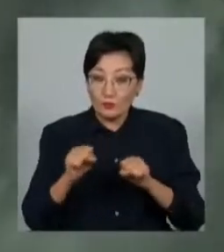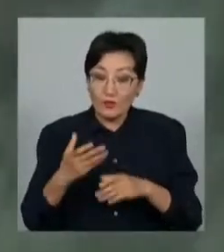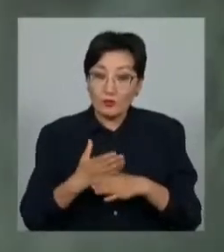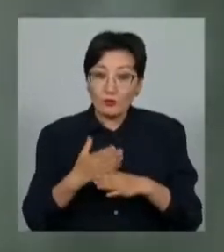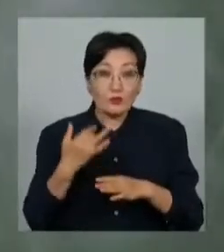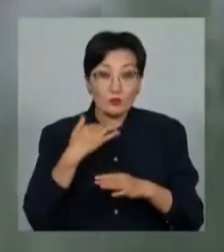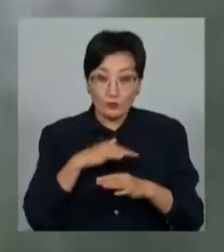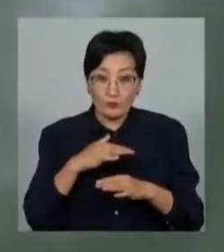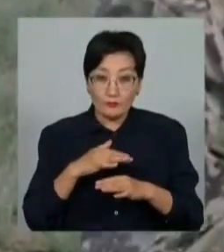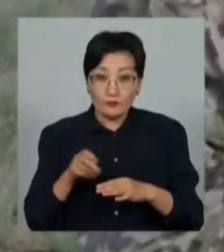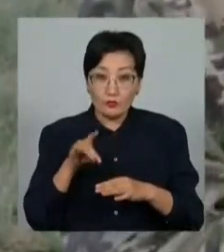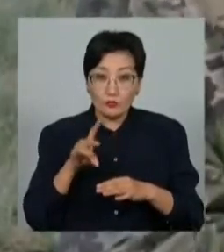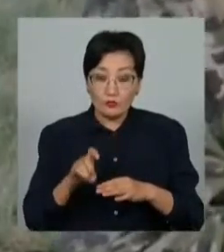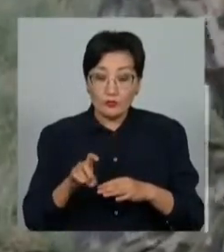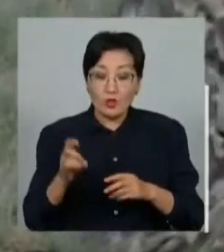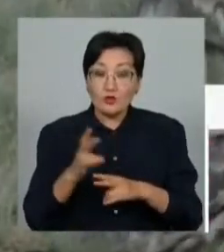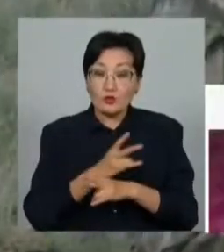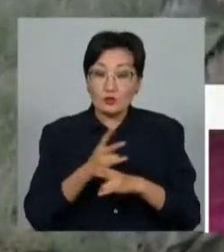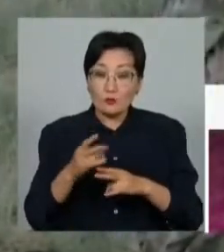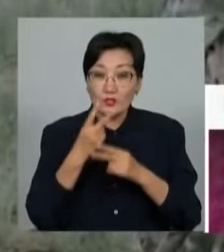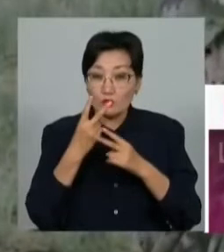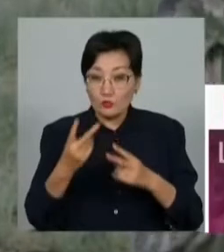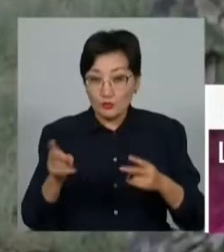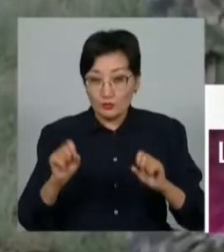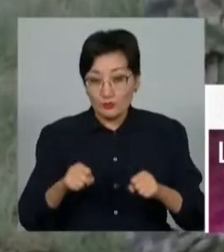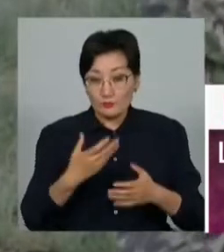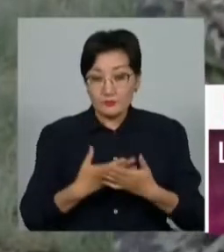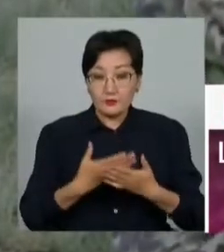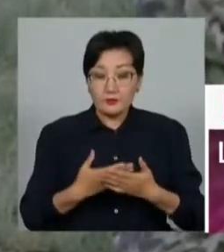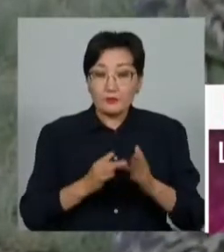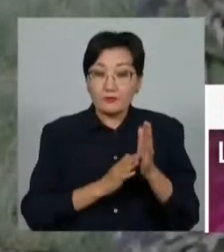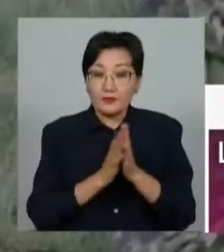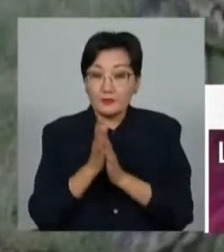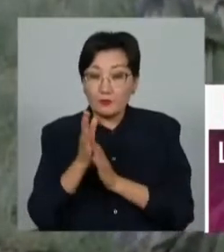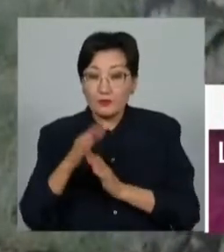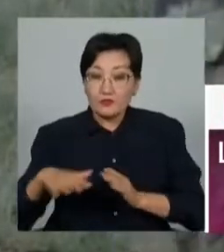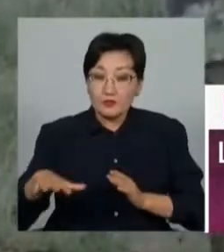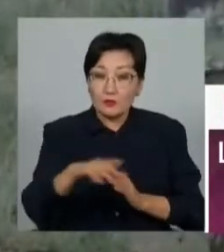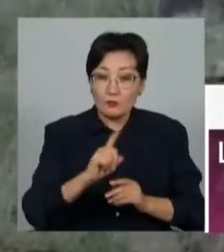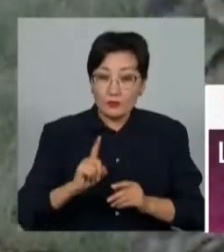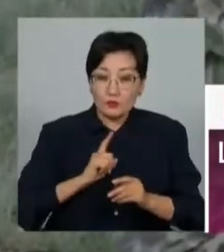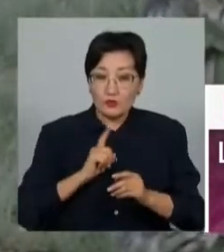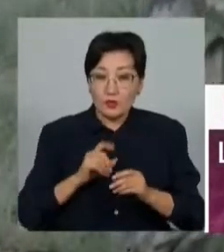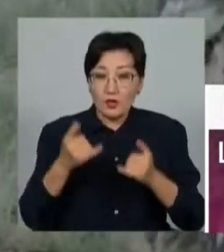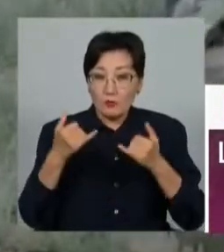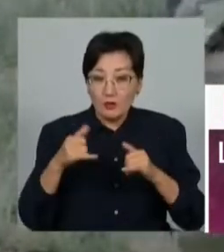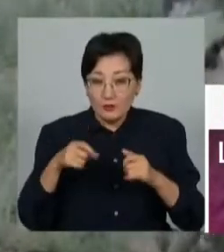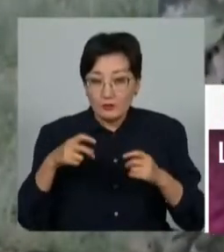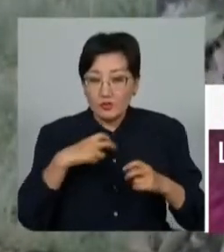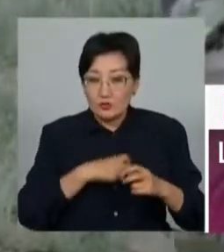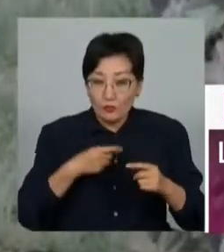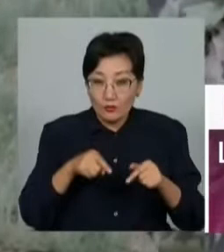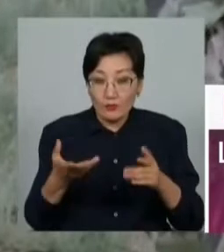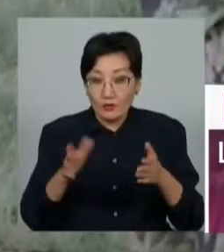көп көрінеді. Түнде де көрінеді. Мысалға егісті қарауылдайтын болсаң мал бар ма үстінен шырамыз. Сонан